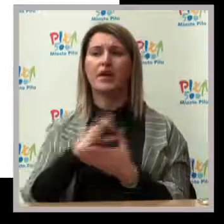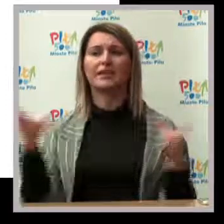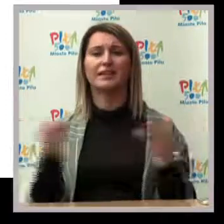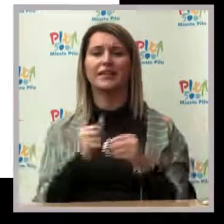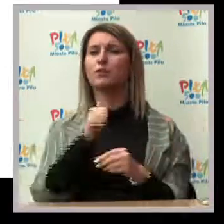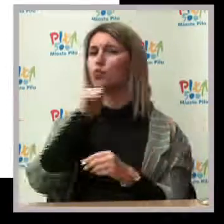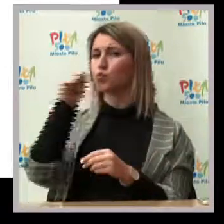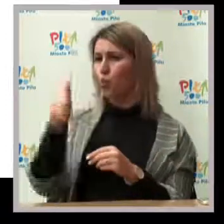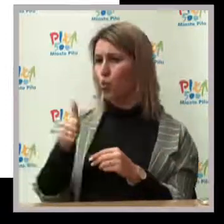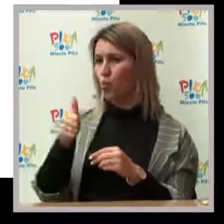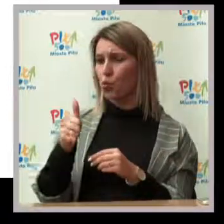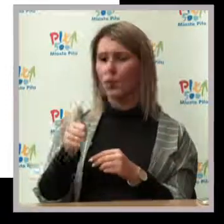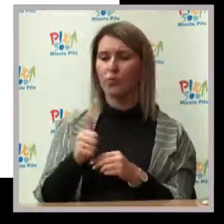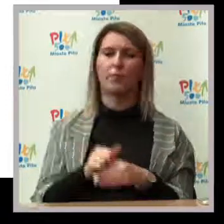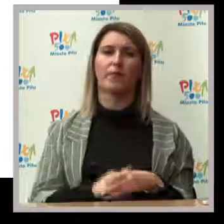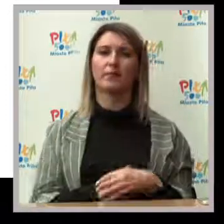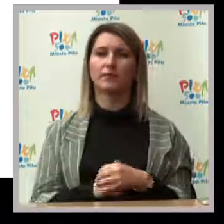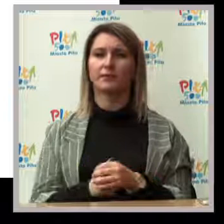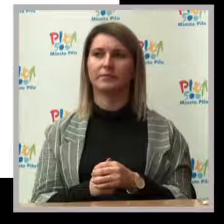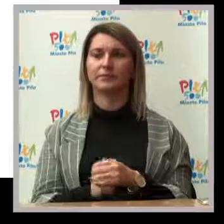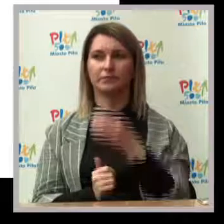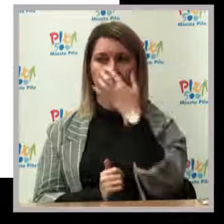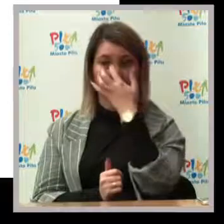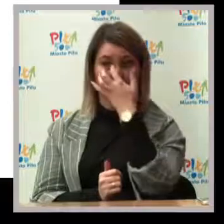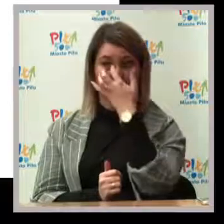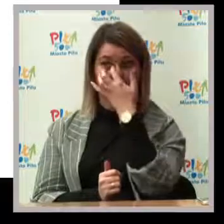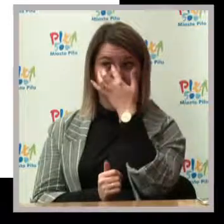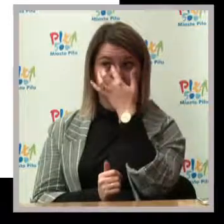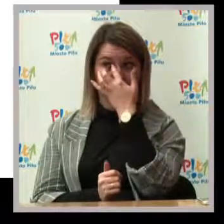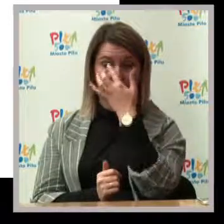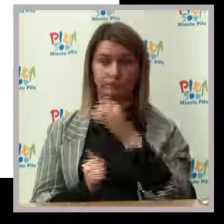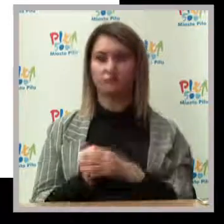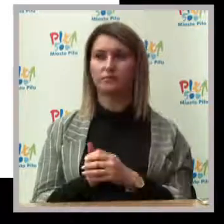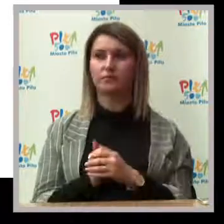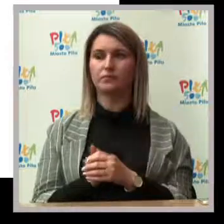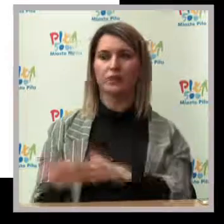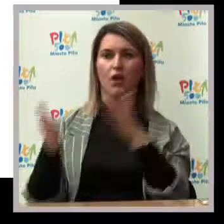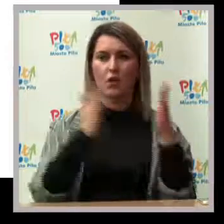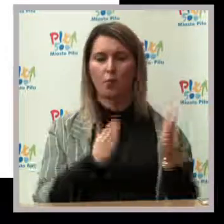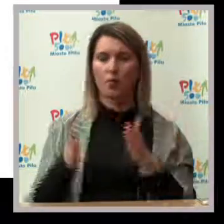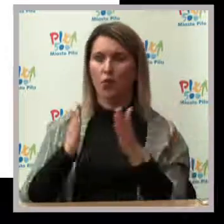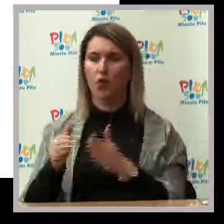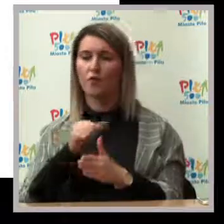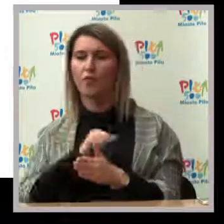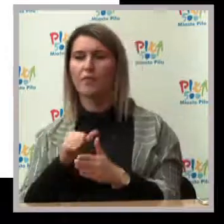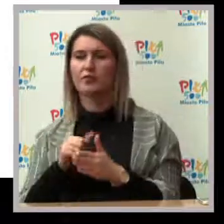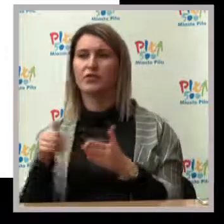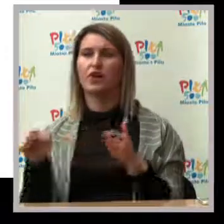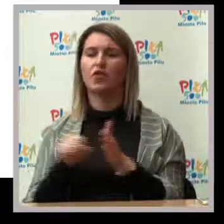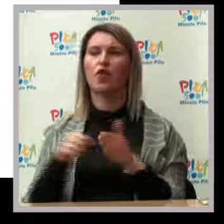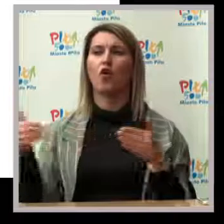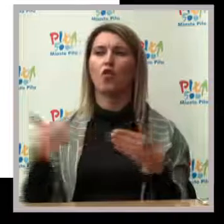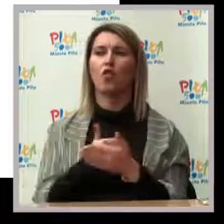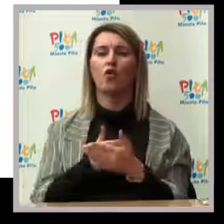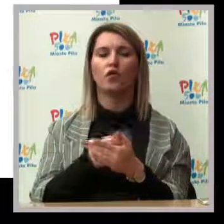jesteśmy znowu na przełomie czasu, to znaczy przygotowujemy się do pewnych nowych rozdań, przygotowujemy